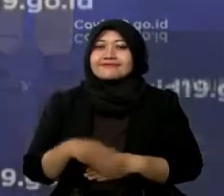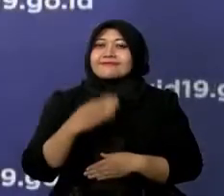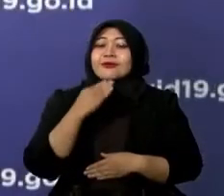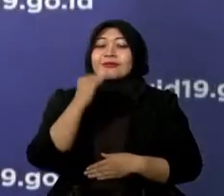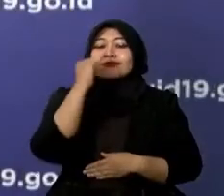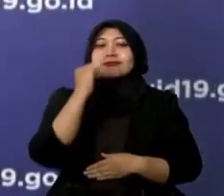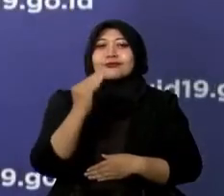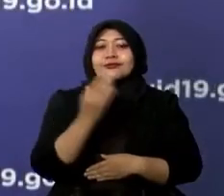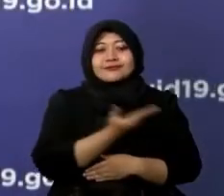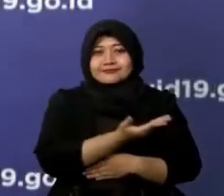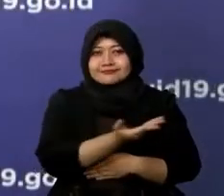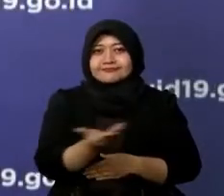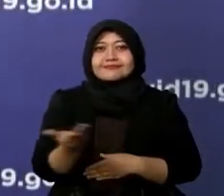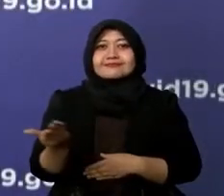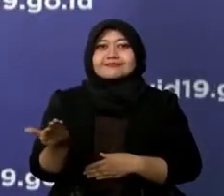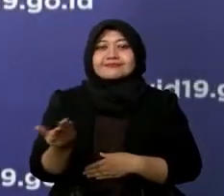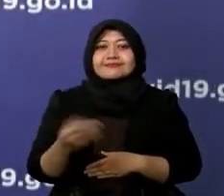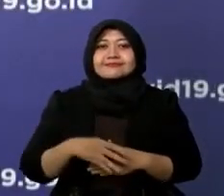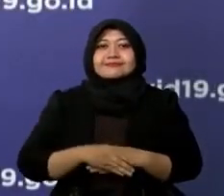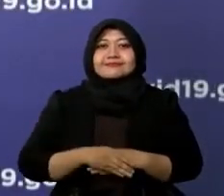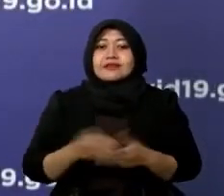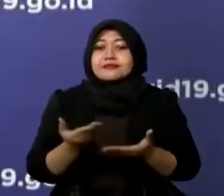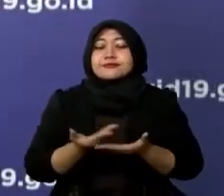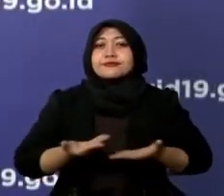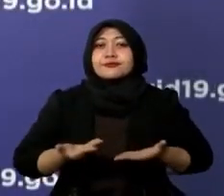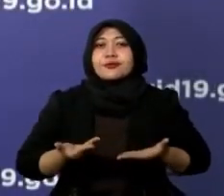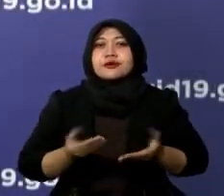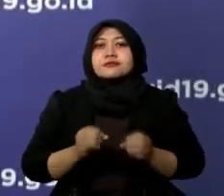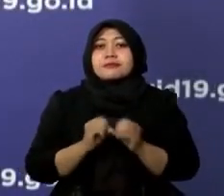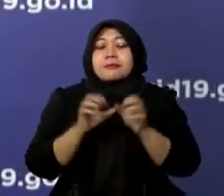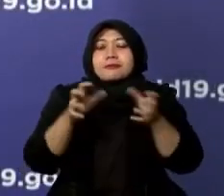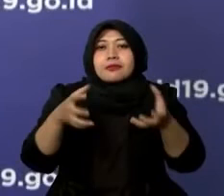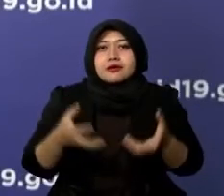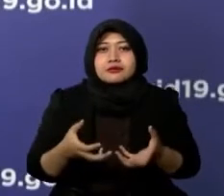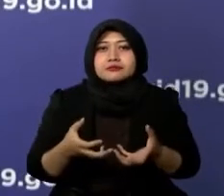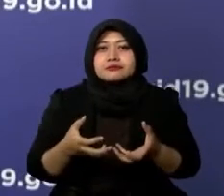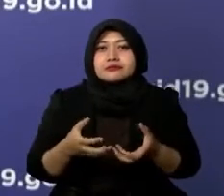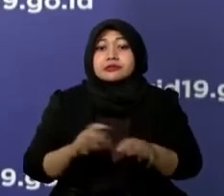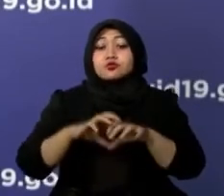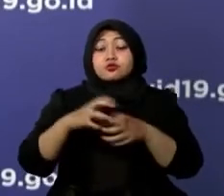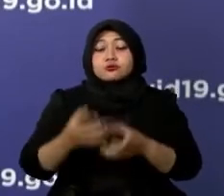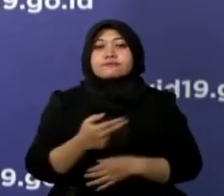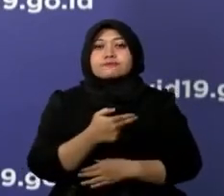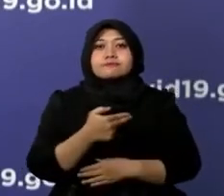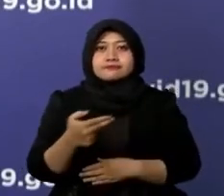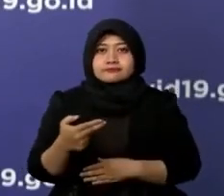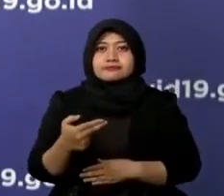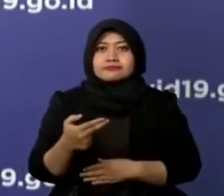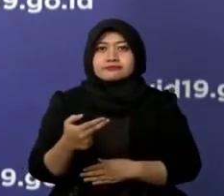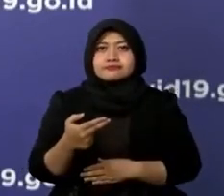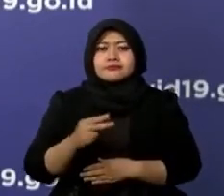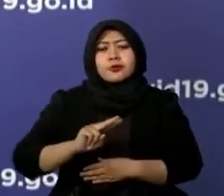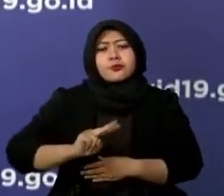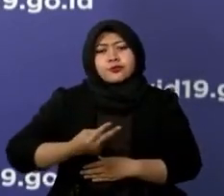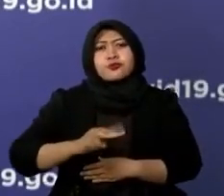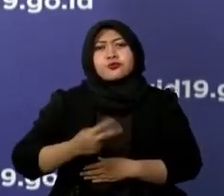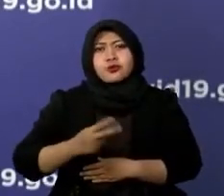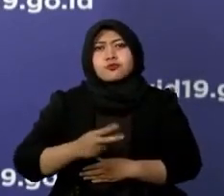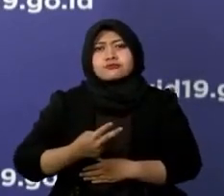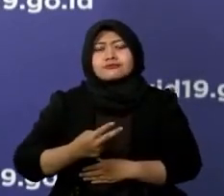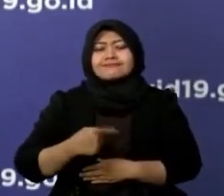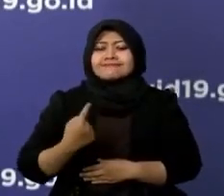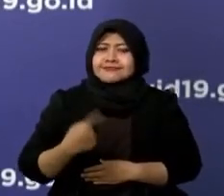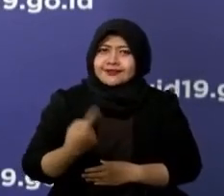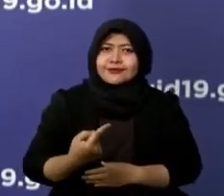Selamat sore, saudara-saudari. Situasi pandemi COVID-19 di dunia dan di Indonesia selalu berubah dari waktu ke